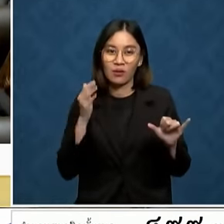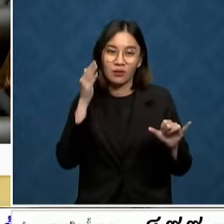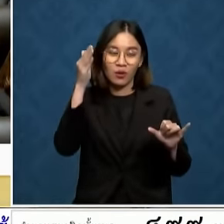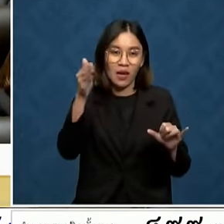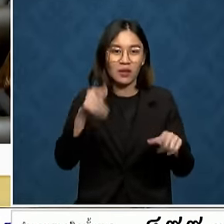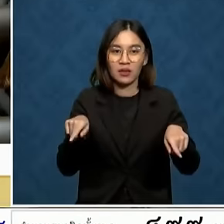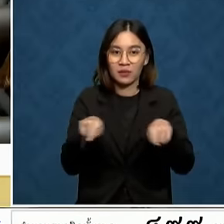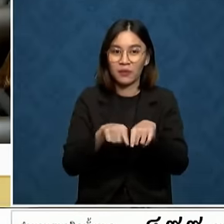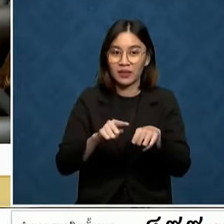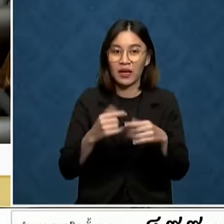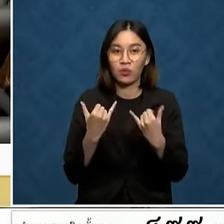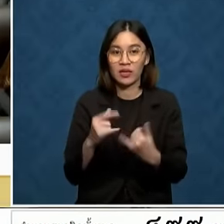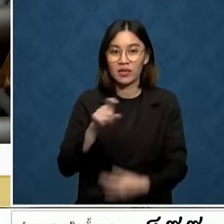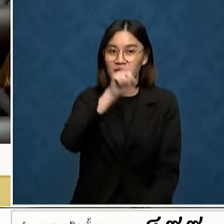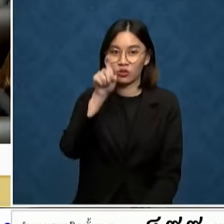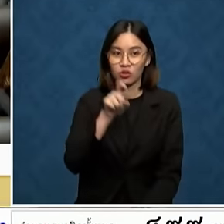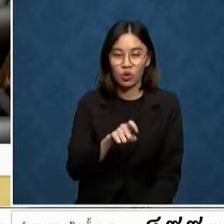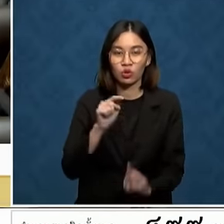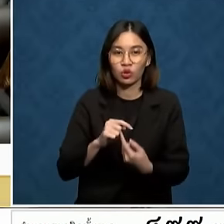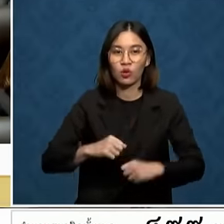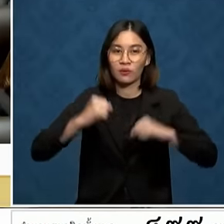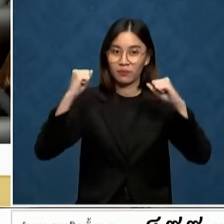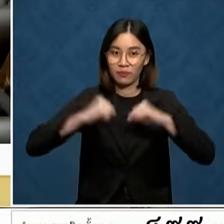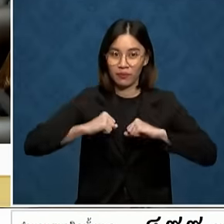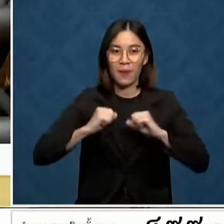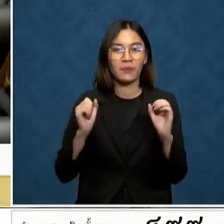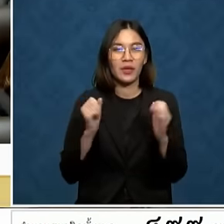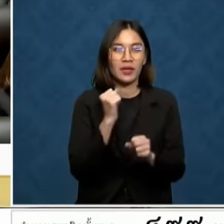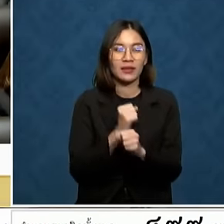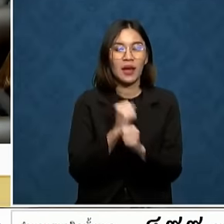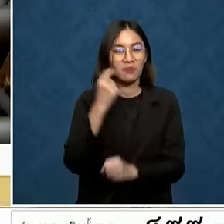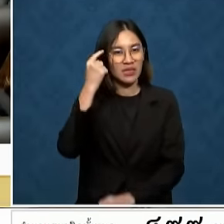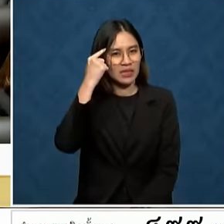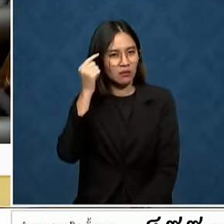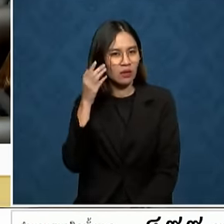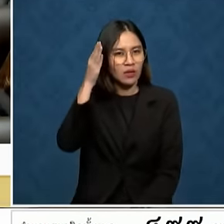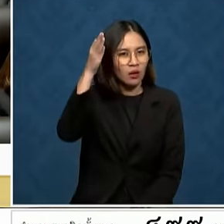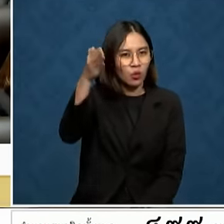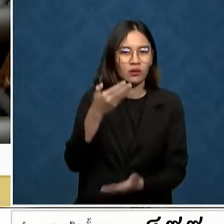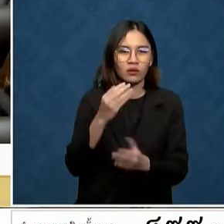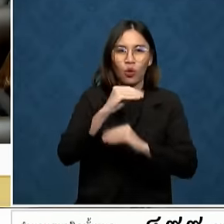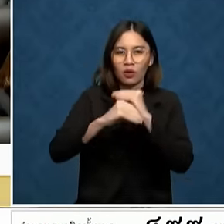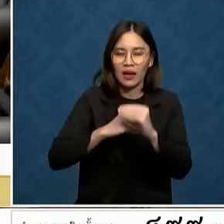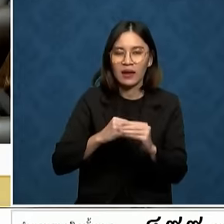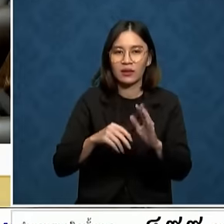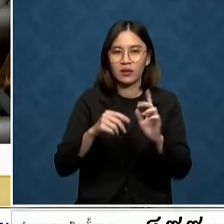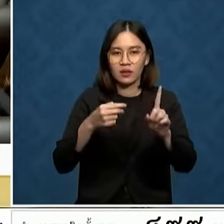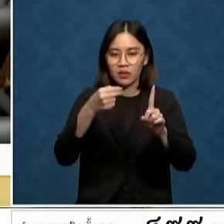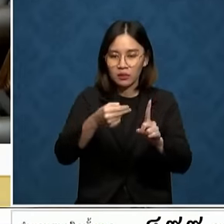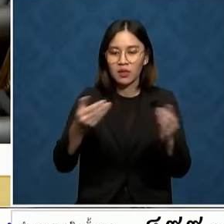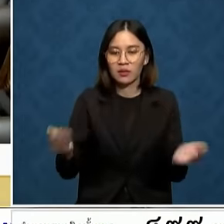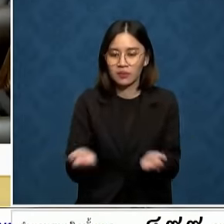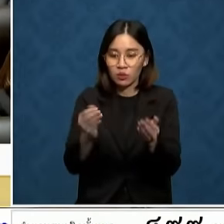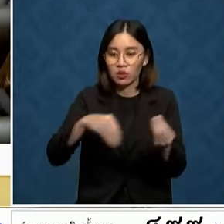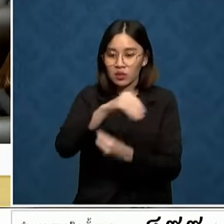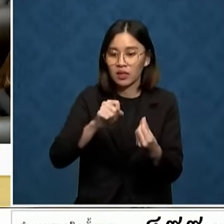เช่นเดวกัครัทปทานโจทใวัี้กไม่ใช่การมาลมัตติครับเพื่จะไปทำนายวาใโบาย Digital Walletั้นจากกต้นเศรษฐกิได้